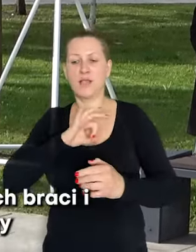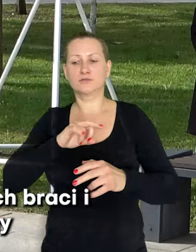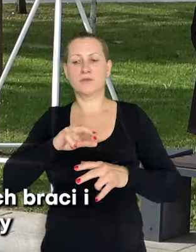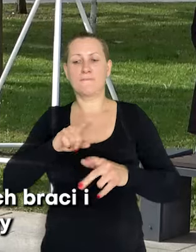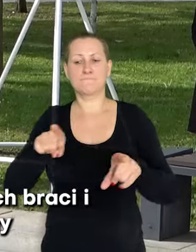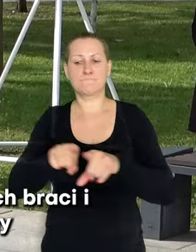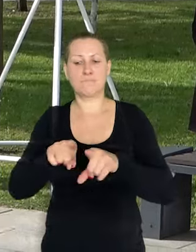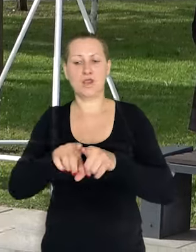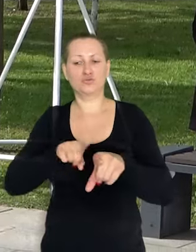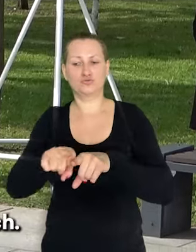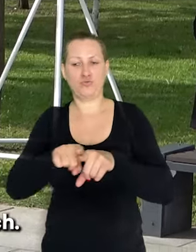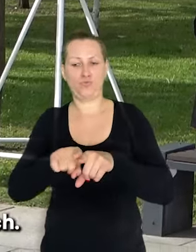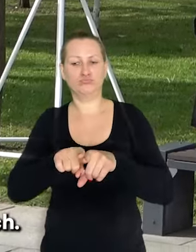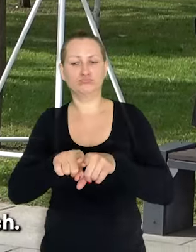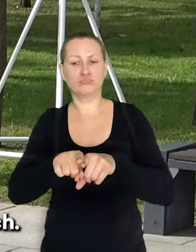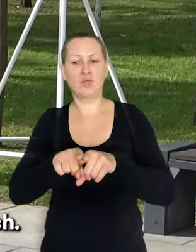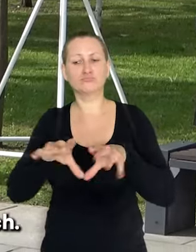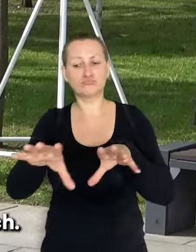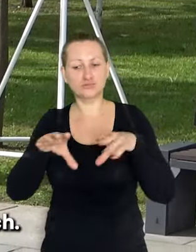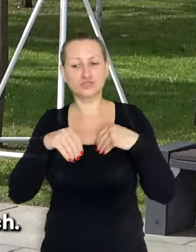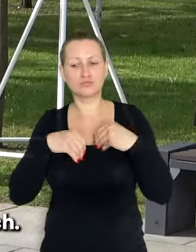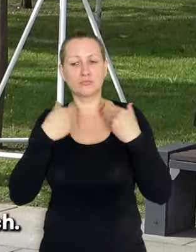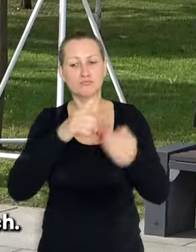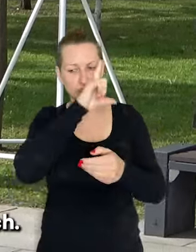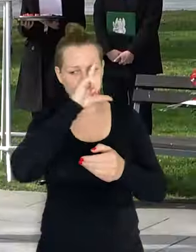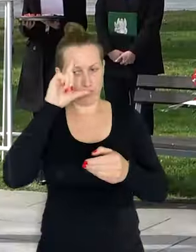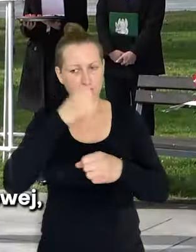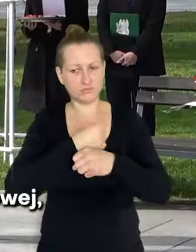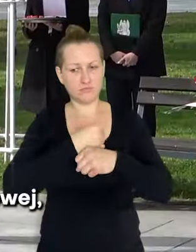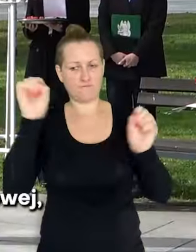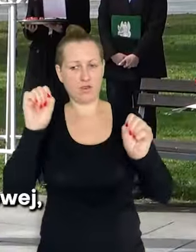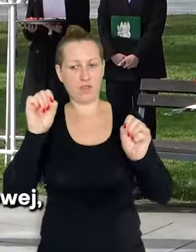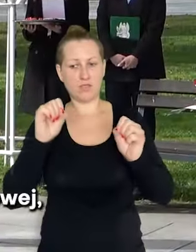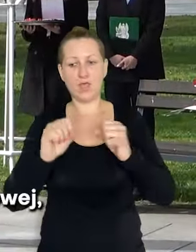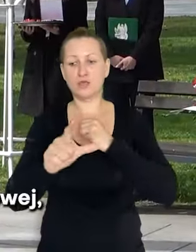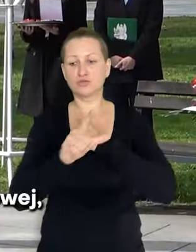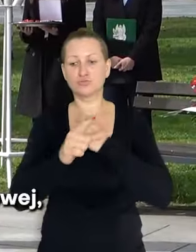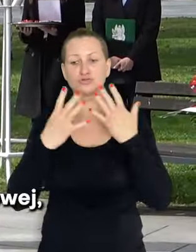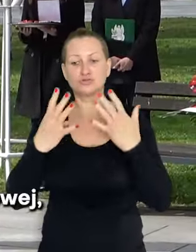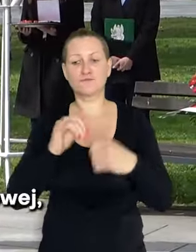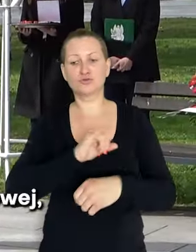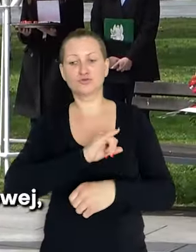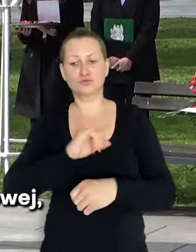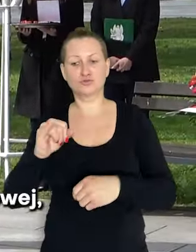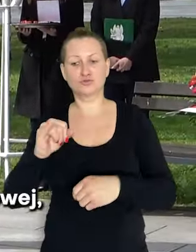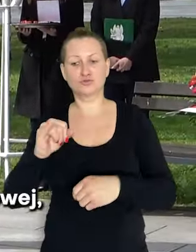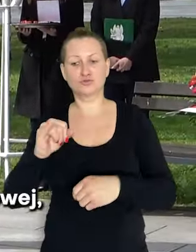obronie ojczyzny i przyjmij ich do społeczności zbawionych. 79. rocznicę zakończenia II wojny